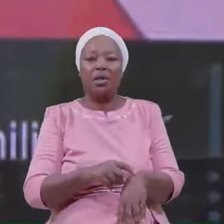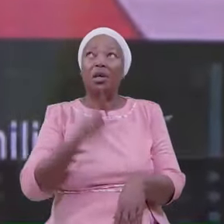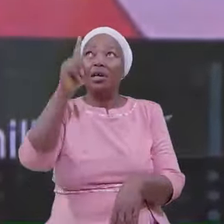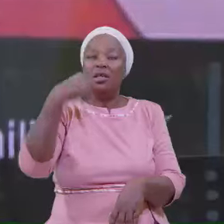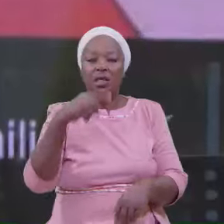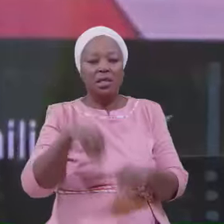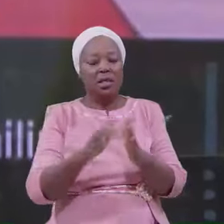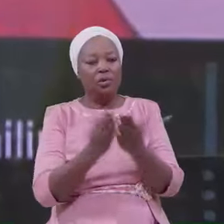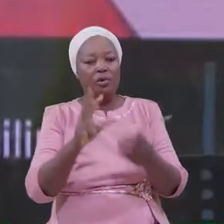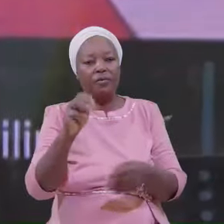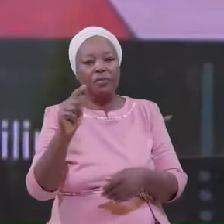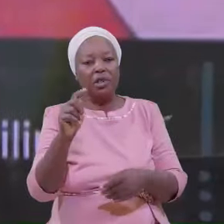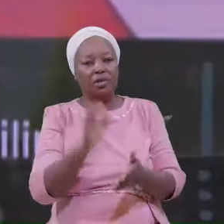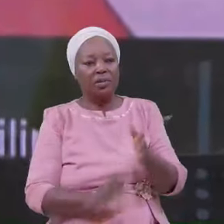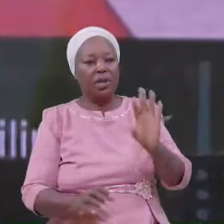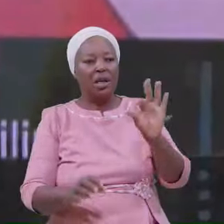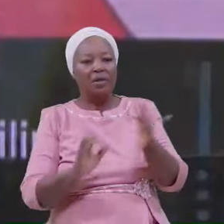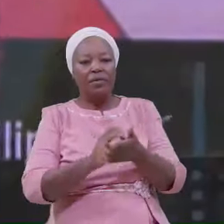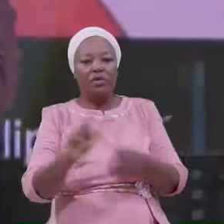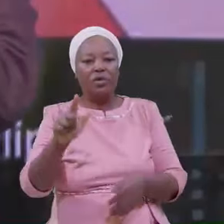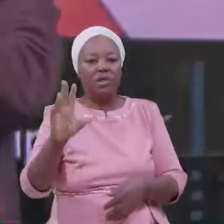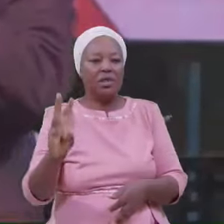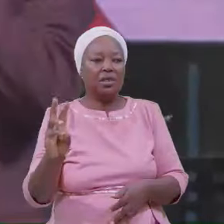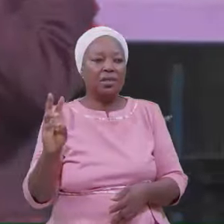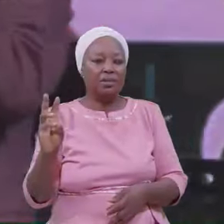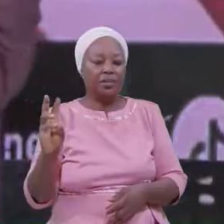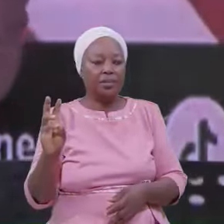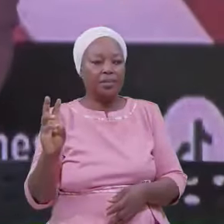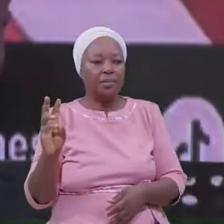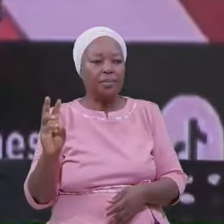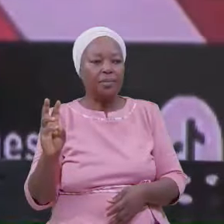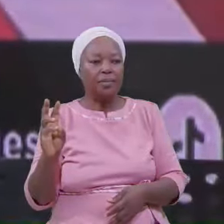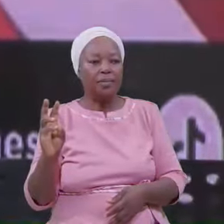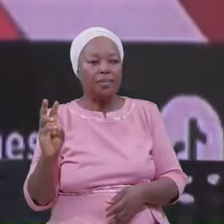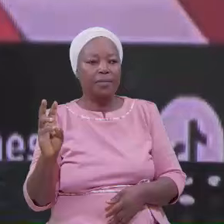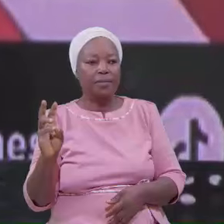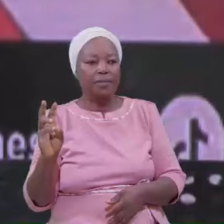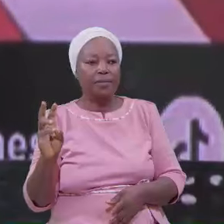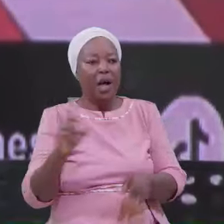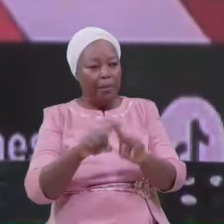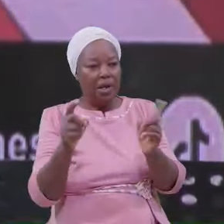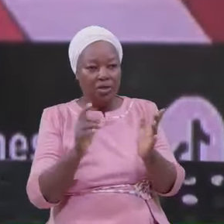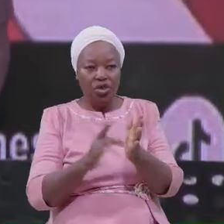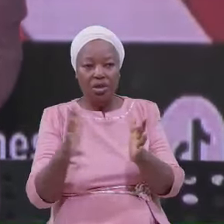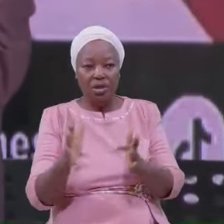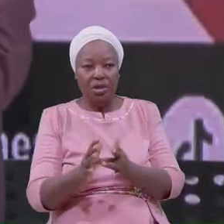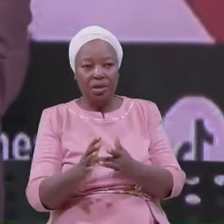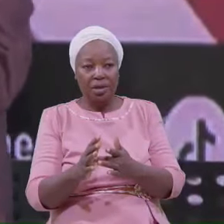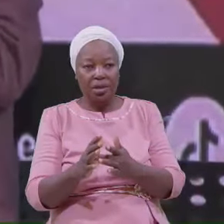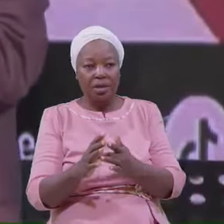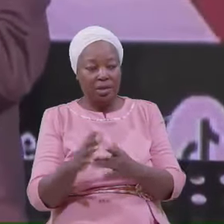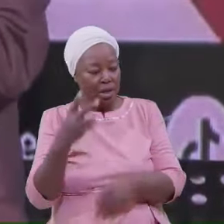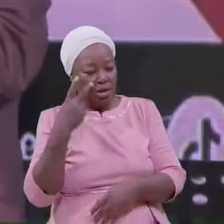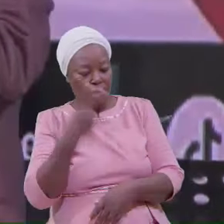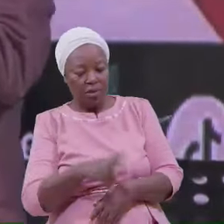chapter 19 verse 26. Ang sabi ng Panginoon sa Mateo na 19. But Jesus beheld them